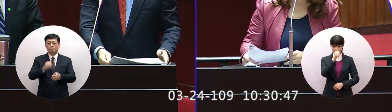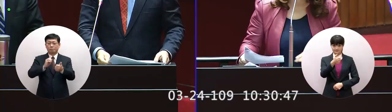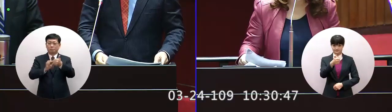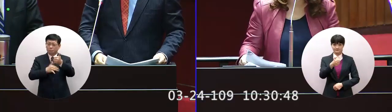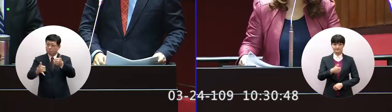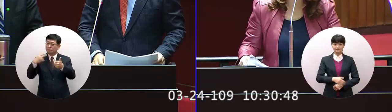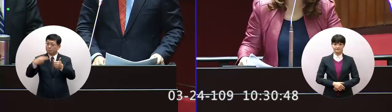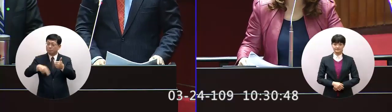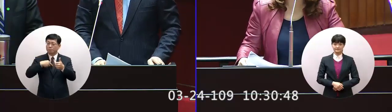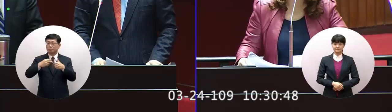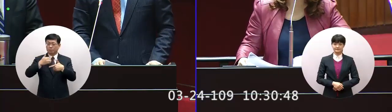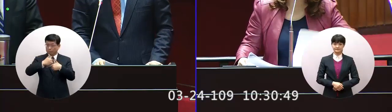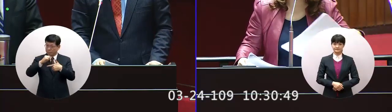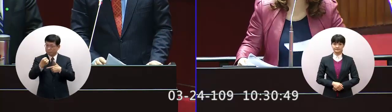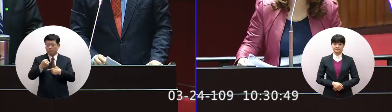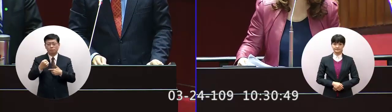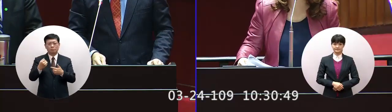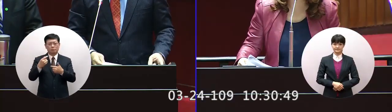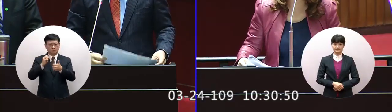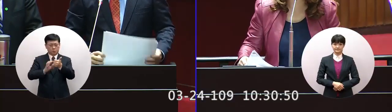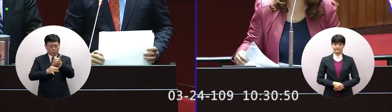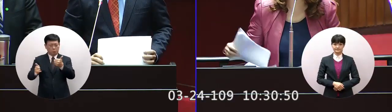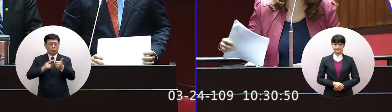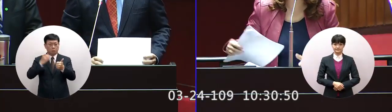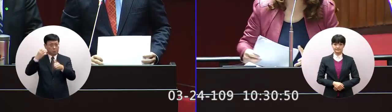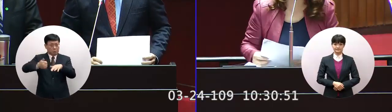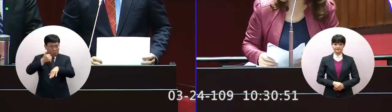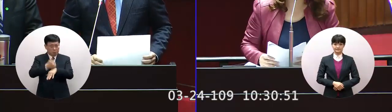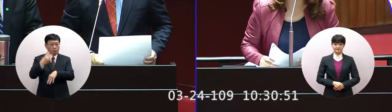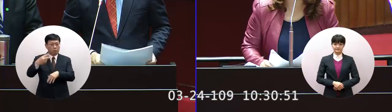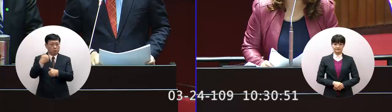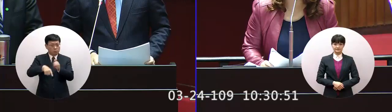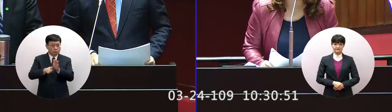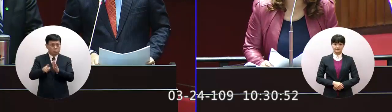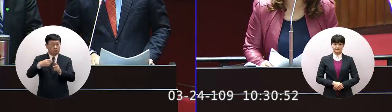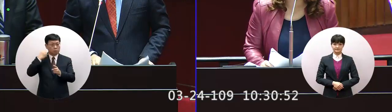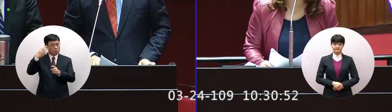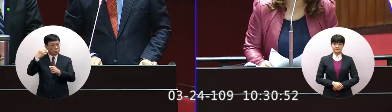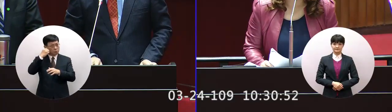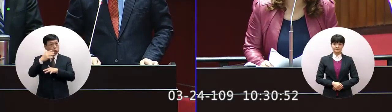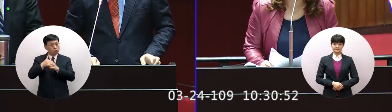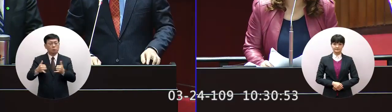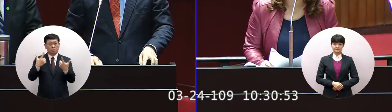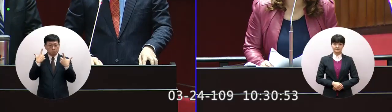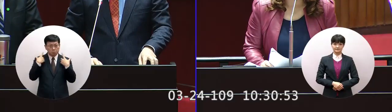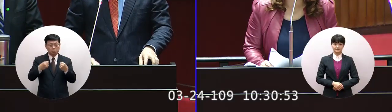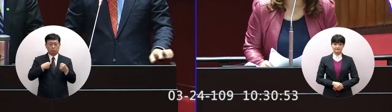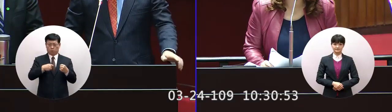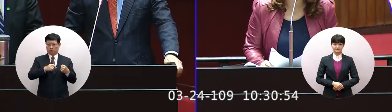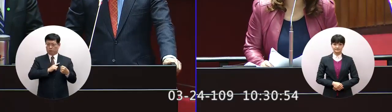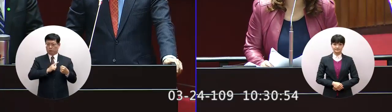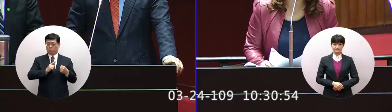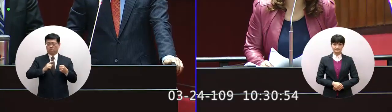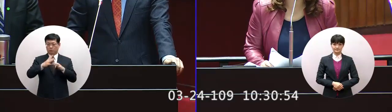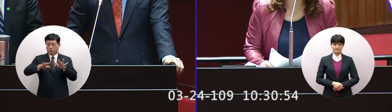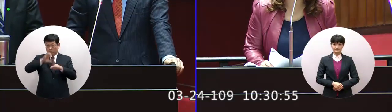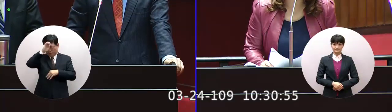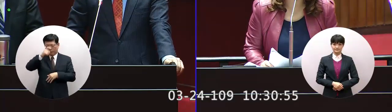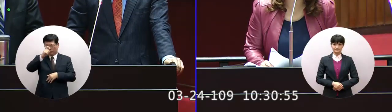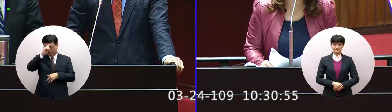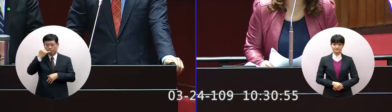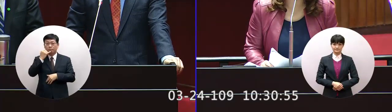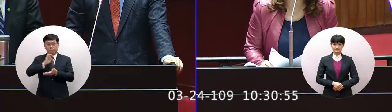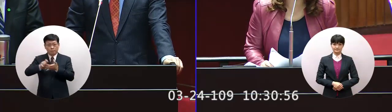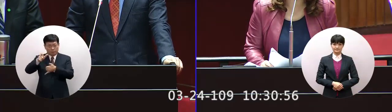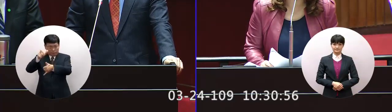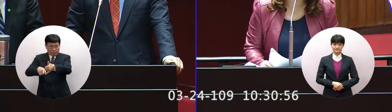员。我做一个建议啊，因为委员新任，而且又代表这个新住民，其实执政党很期待用委